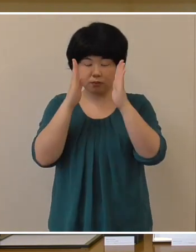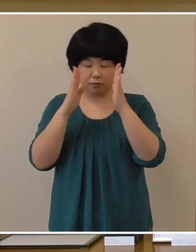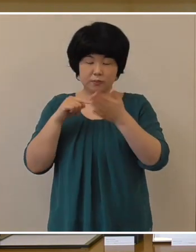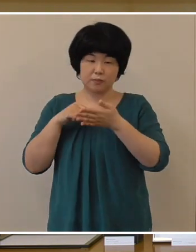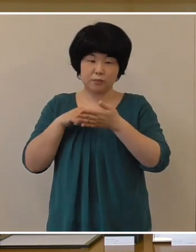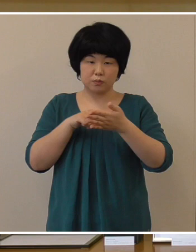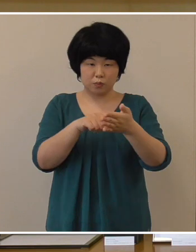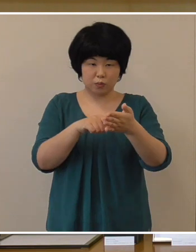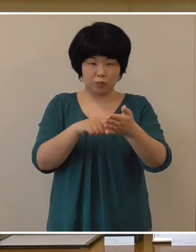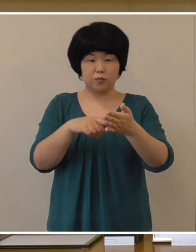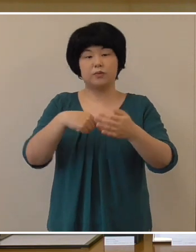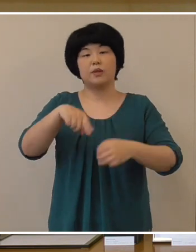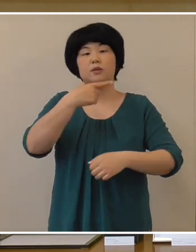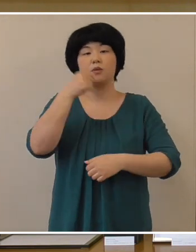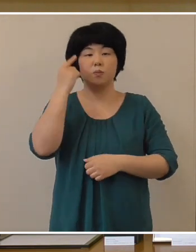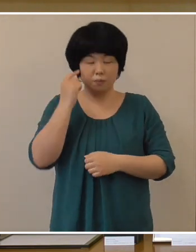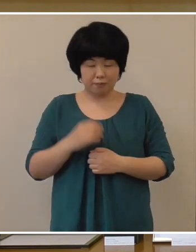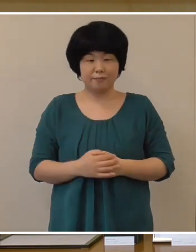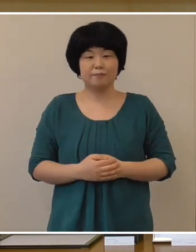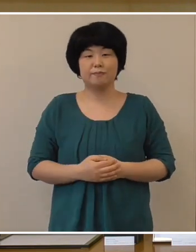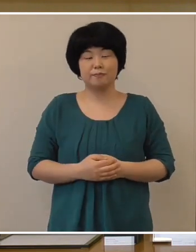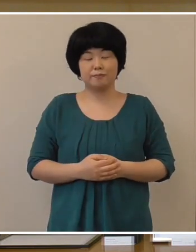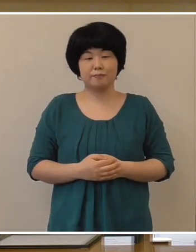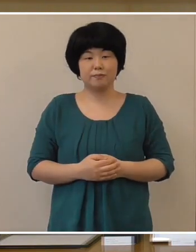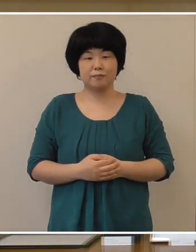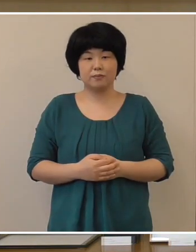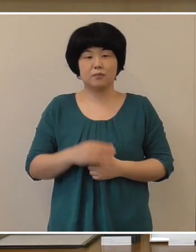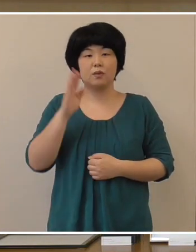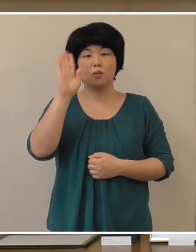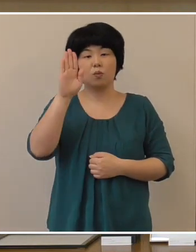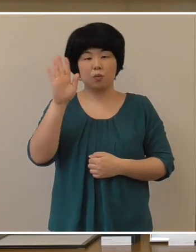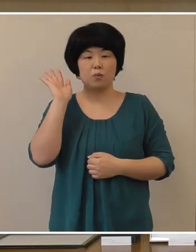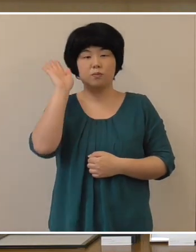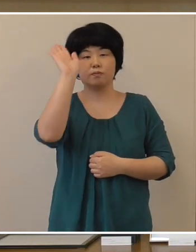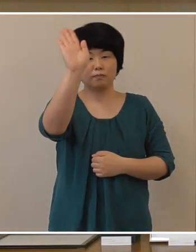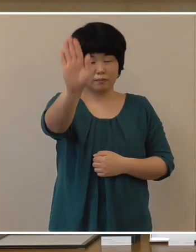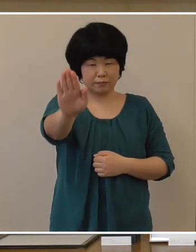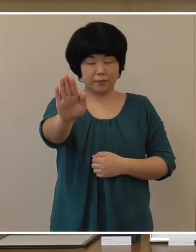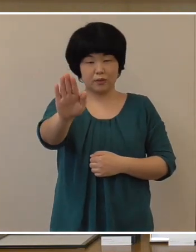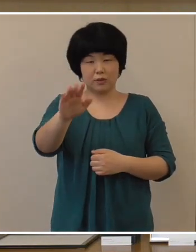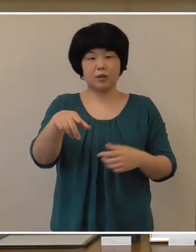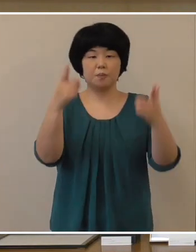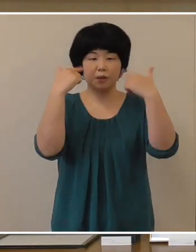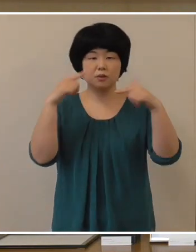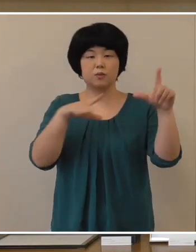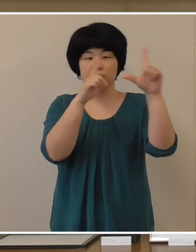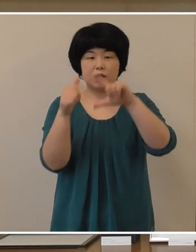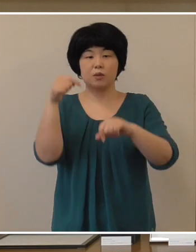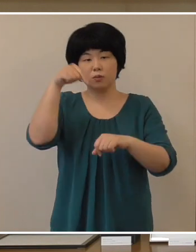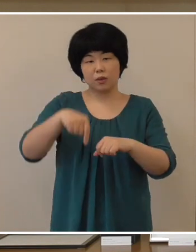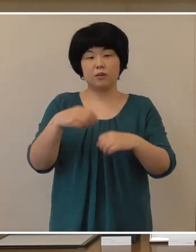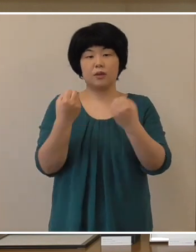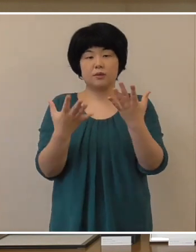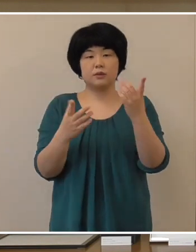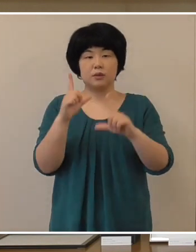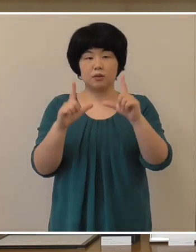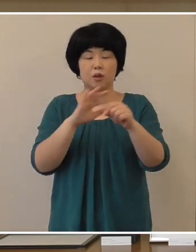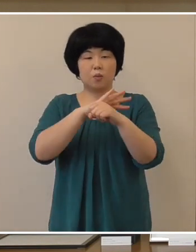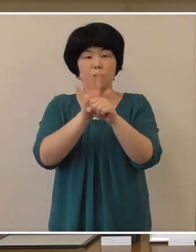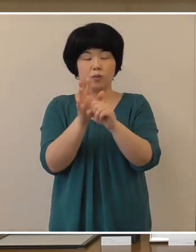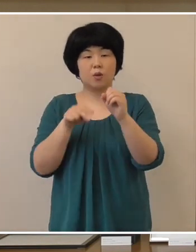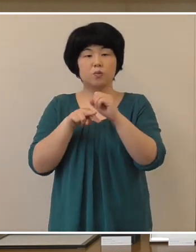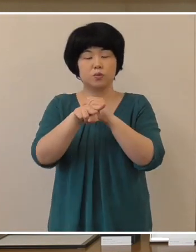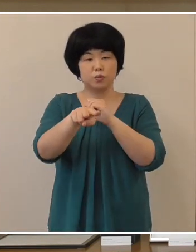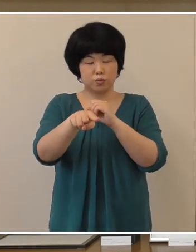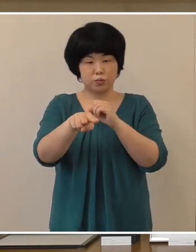杯豊橋市役所として努めてまいりたいと思います。今後、長期にわたり日常生活に新型コロナウイルス感染